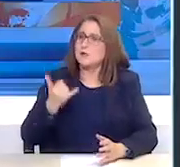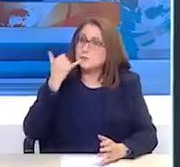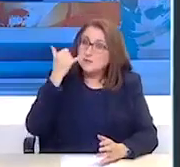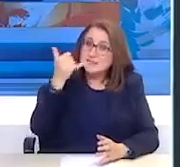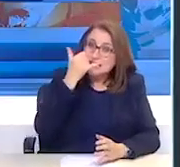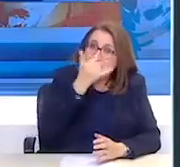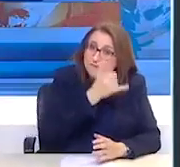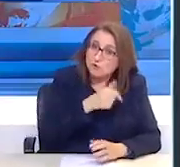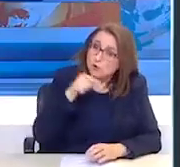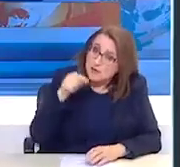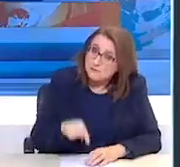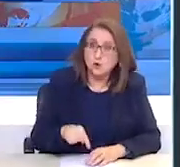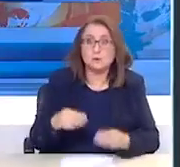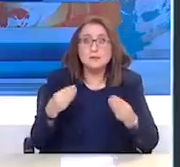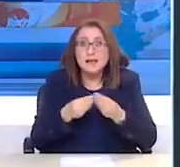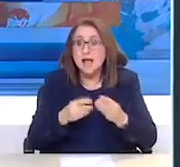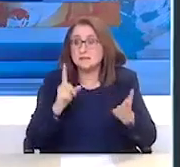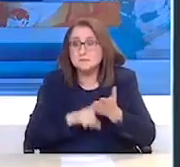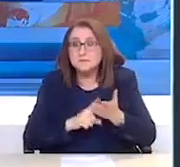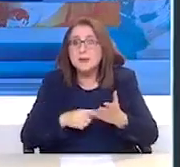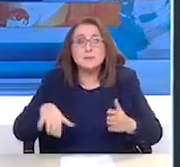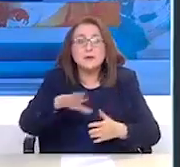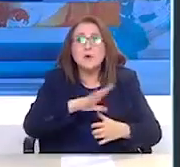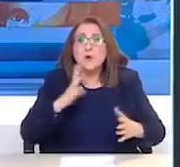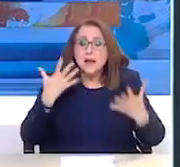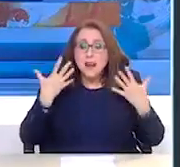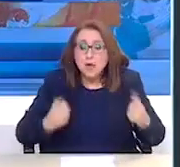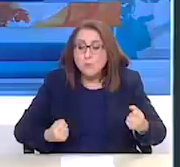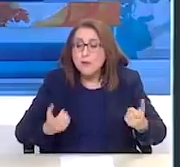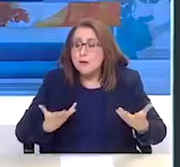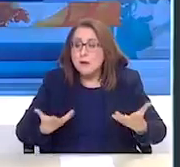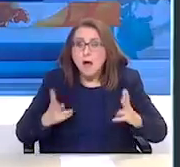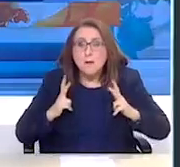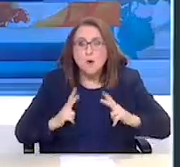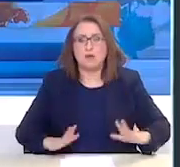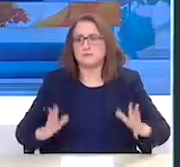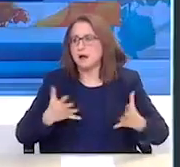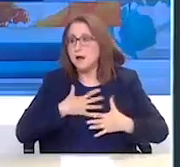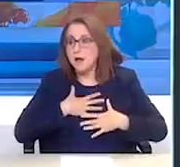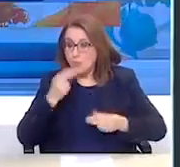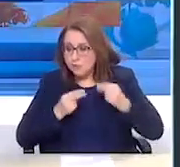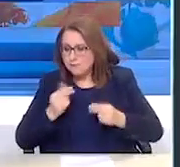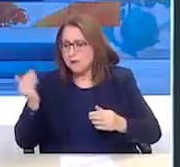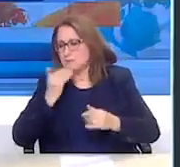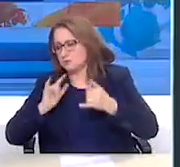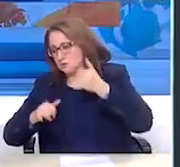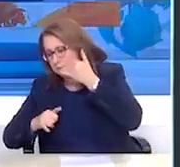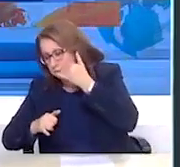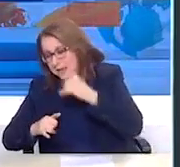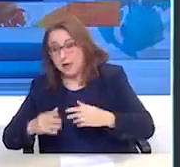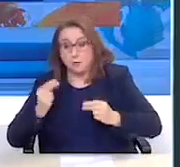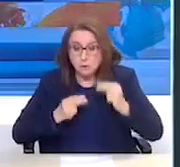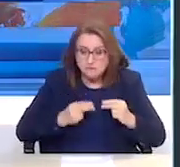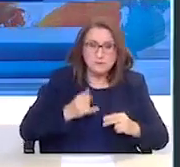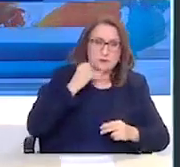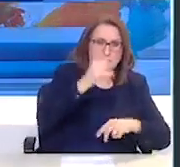υγείας, η τηλεσυμβουλευτική, όλα αυτά που ανακοινώσαμε και κάναμε, η αποκλειστική λειτουργία κέντρων υγείας μόνο